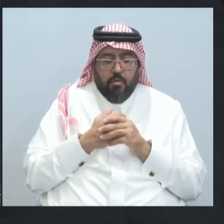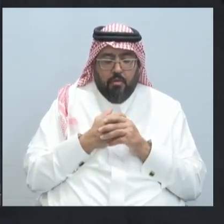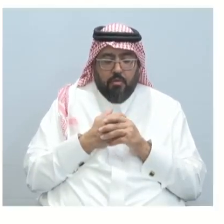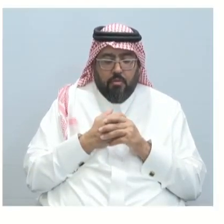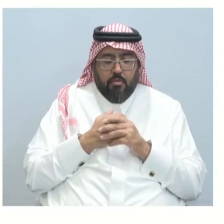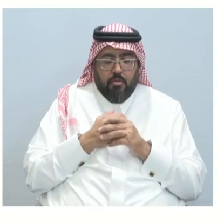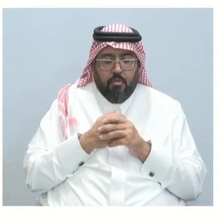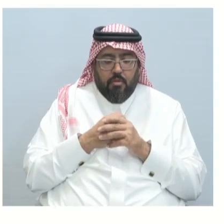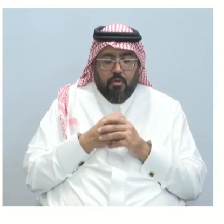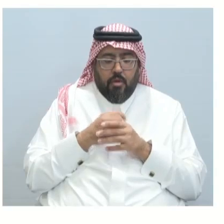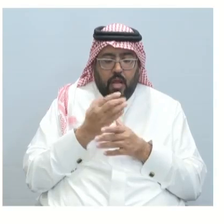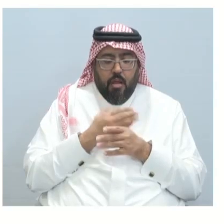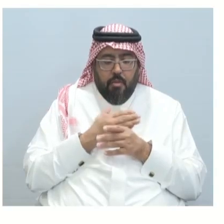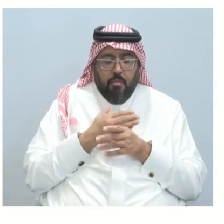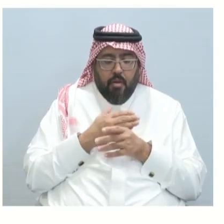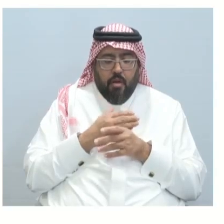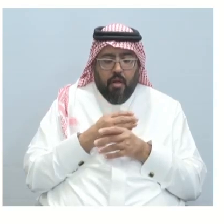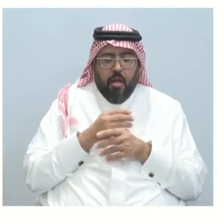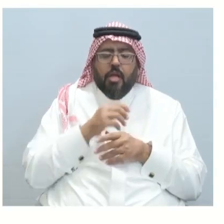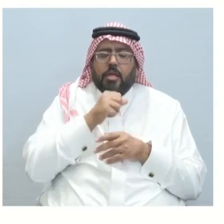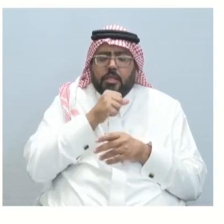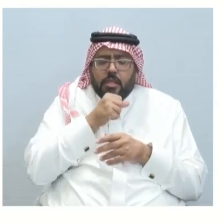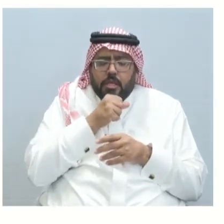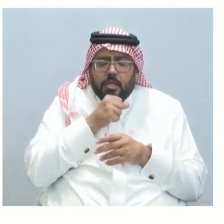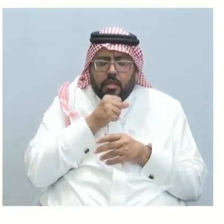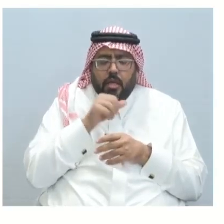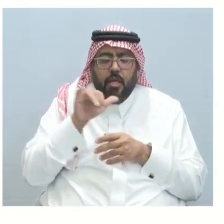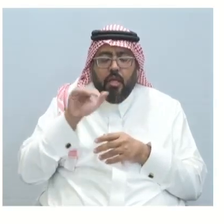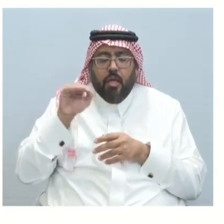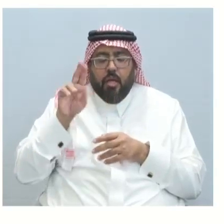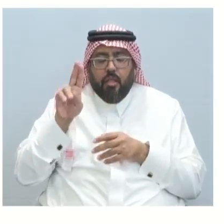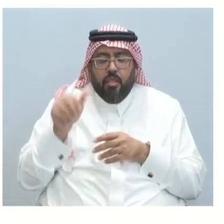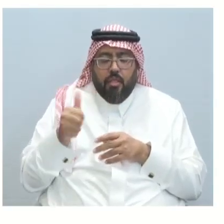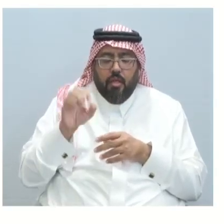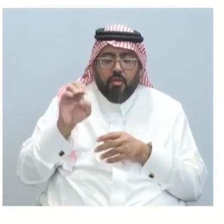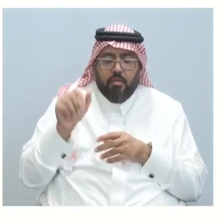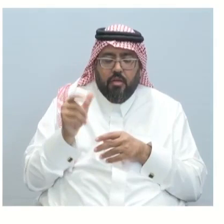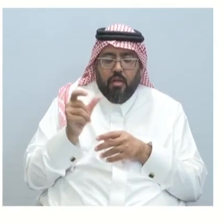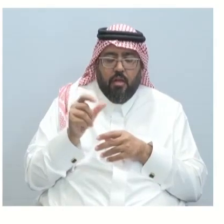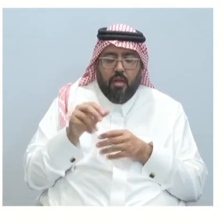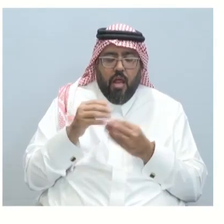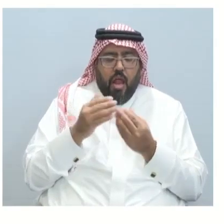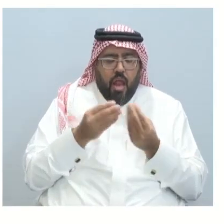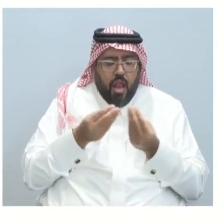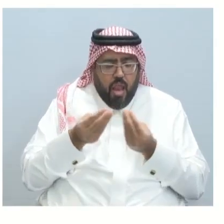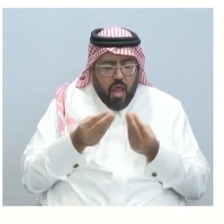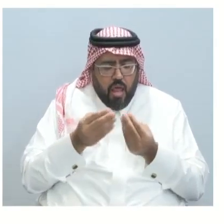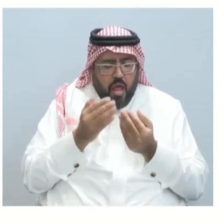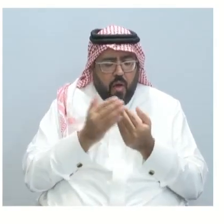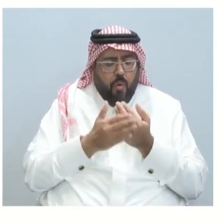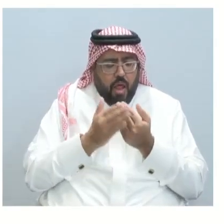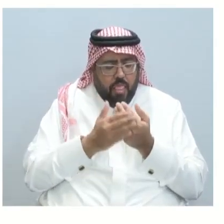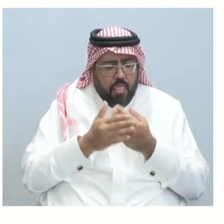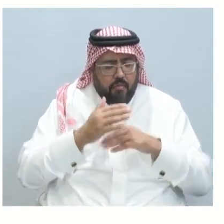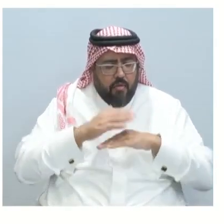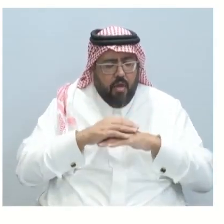احسنتم نقول لانهما في حال الكبر يحتاجان للرعايه والعطف اكثر من غيره